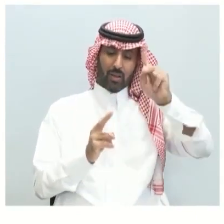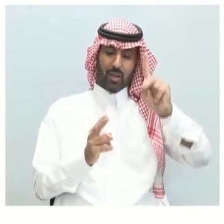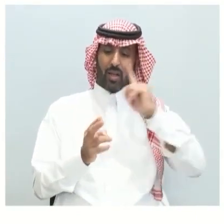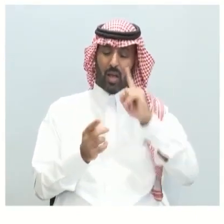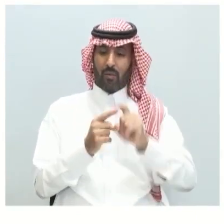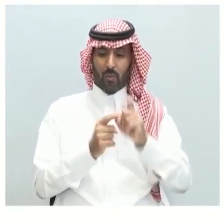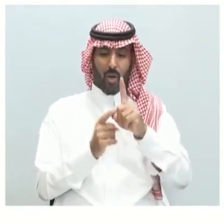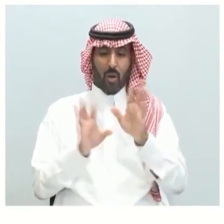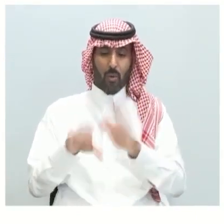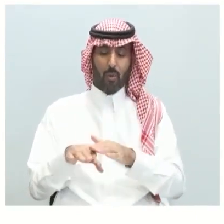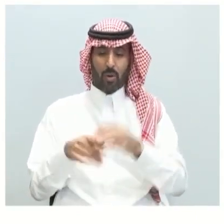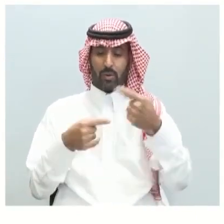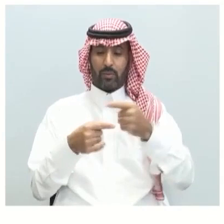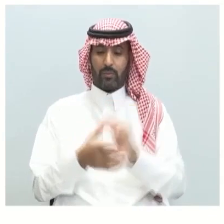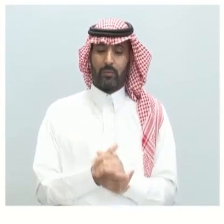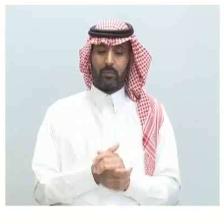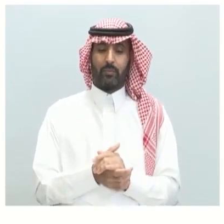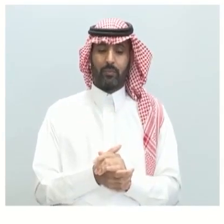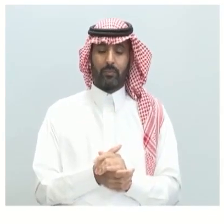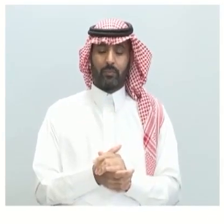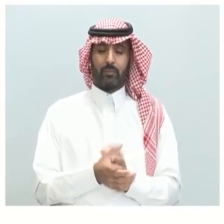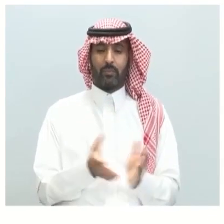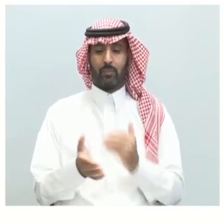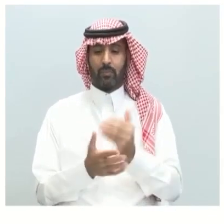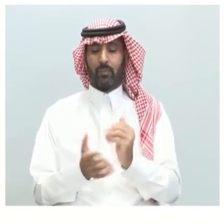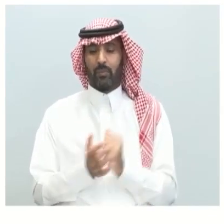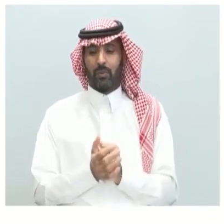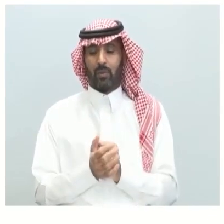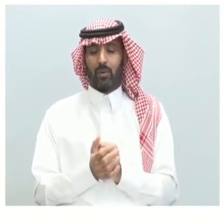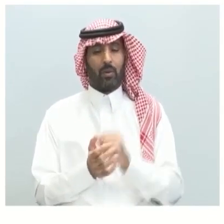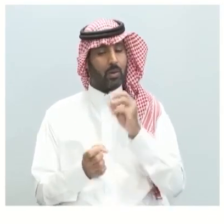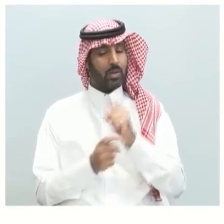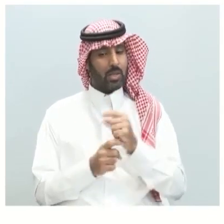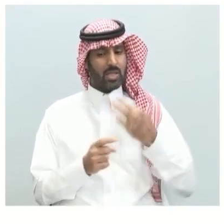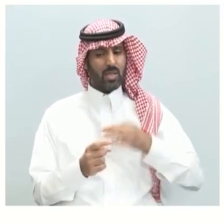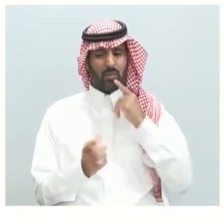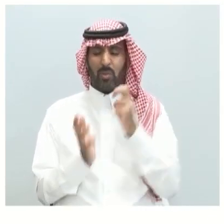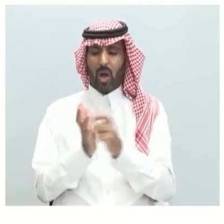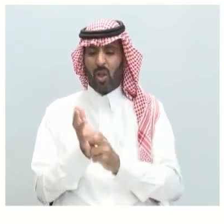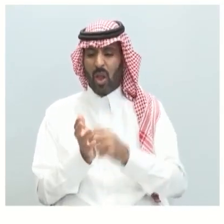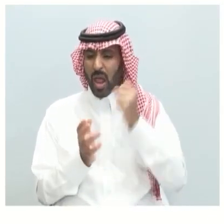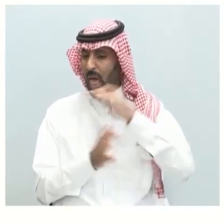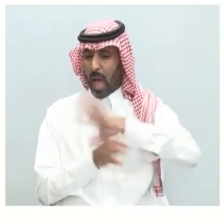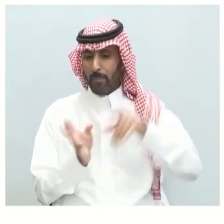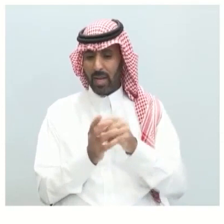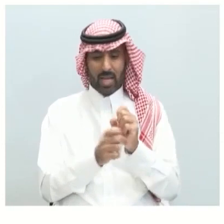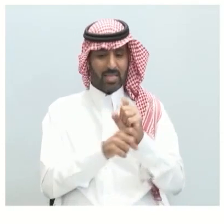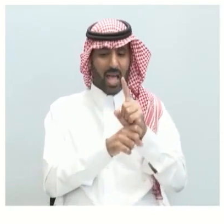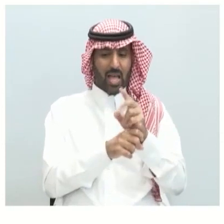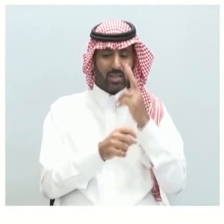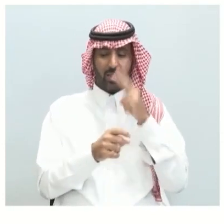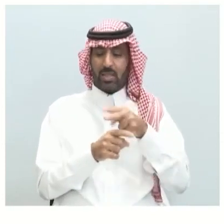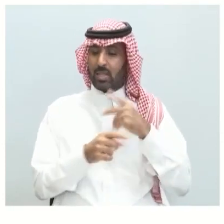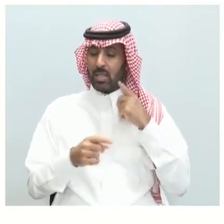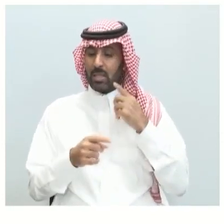الغاز وهو يساوي مقدار ثابت في ماذا نستخدم القانون العام للغازات يساعد على